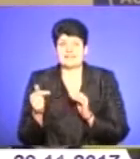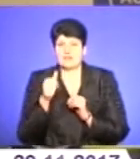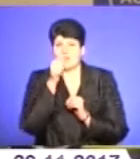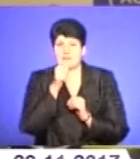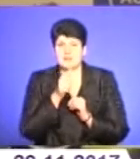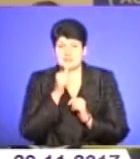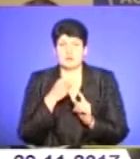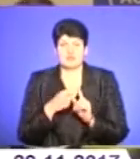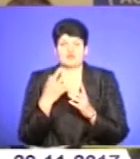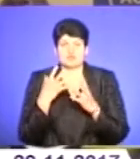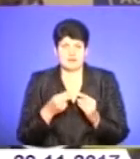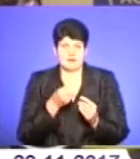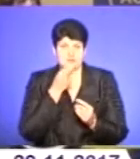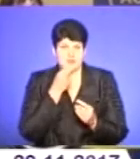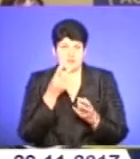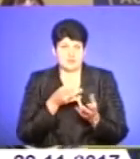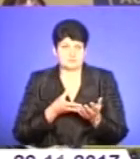і ще плюс харчування.